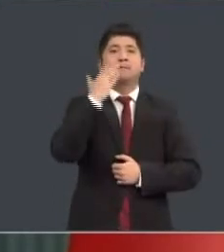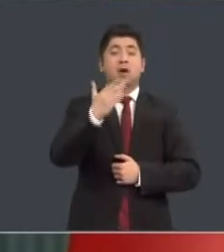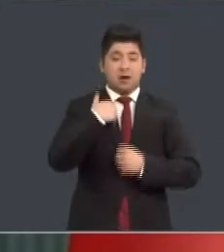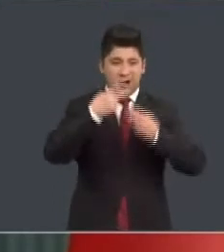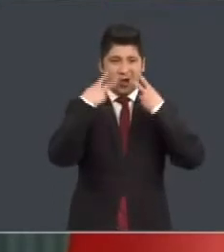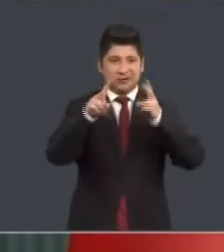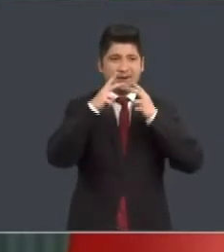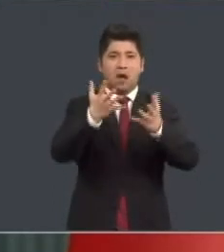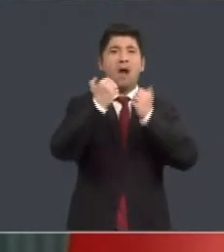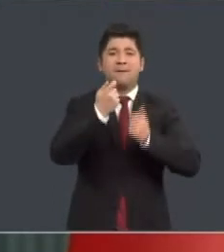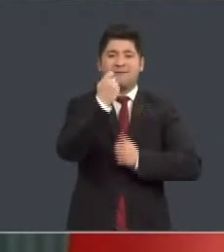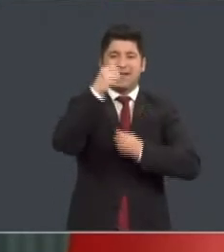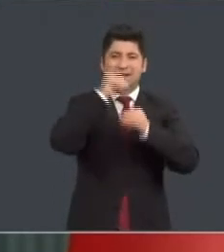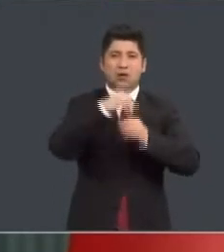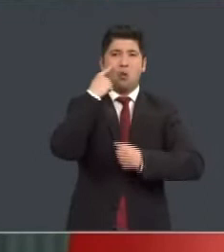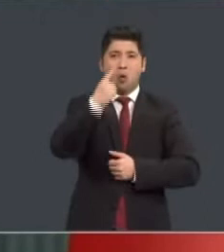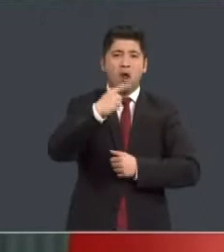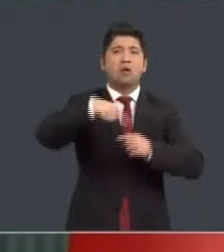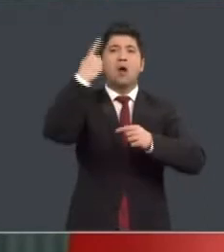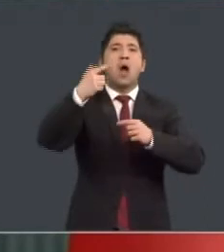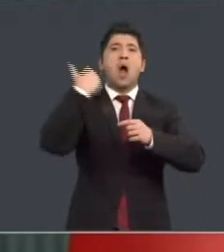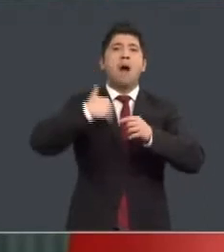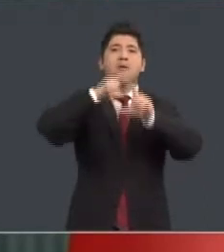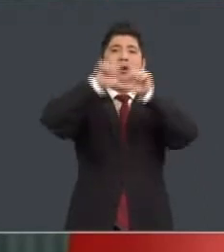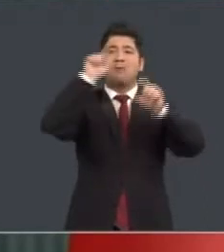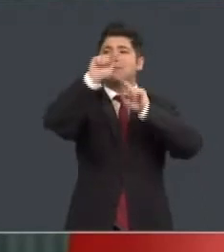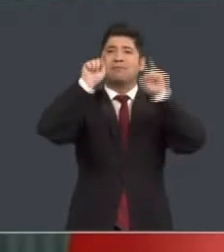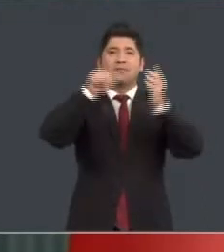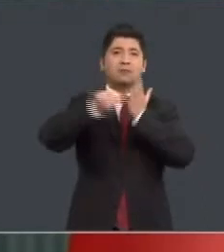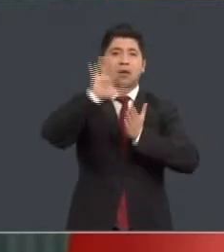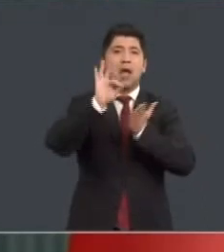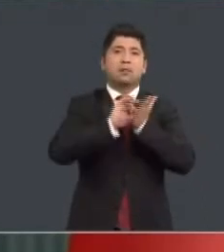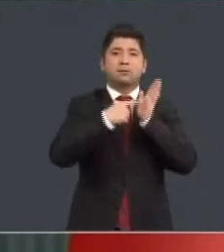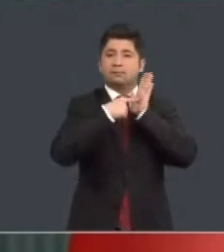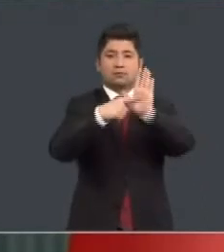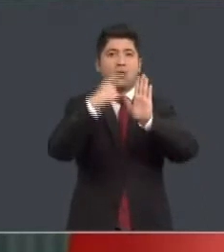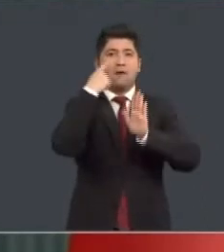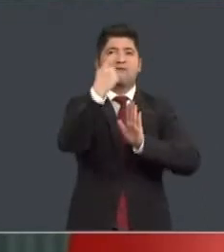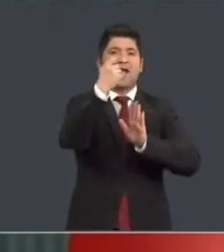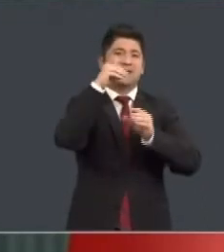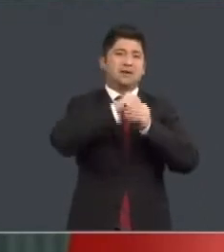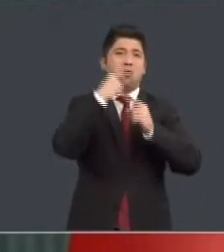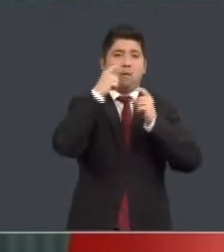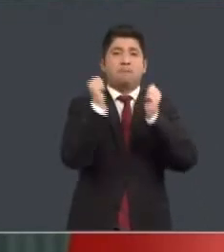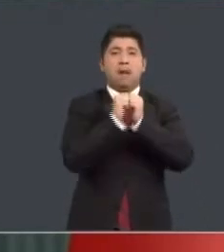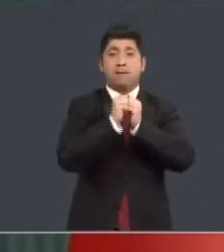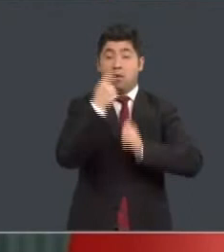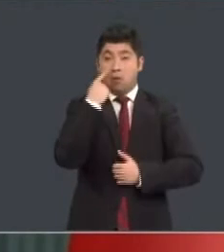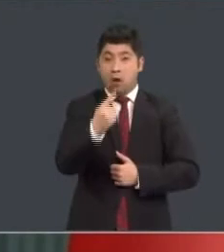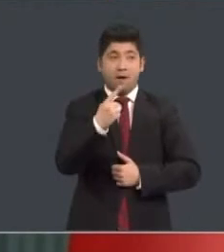açıkladığımız alım fiyatları diğer kamu kurumları içinde referans fiyat olarak